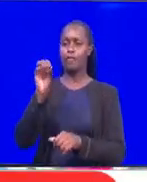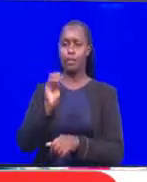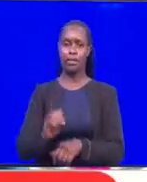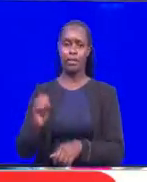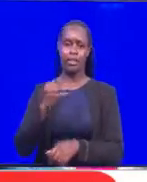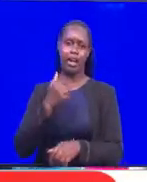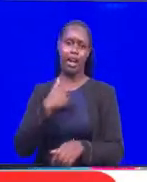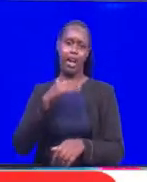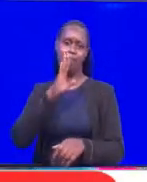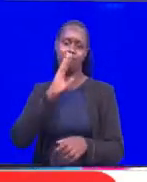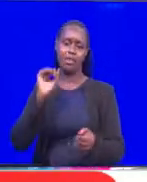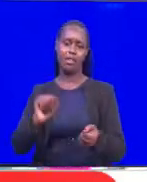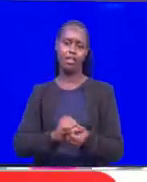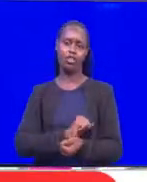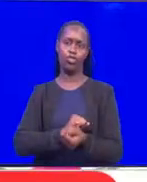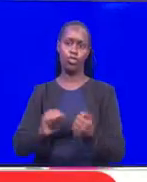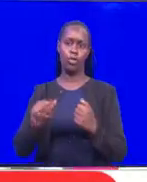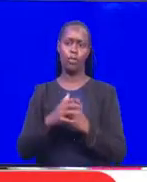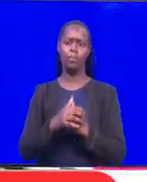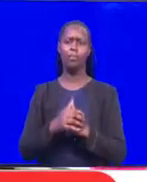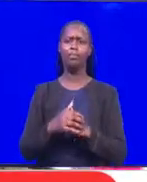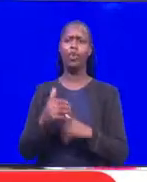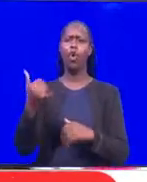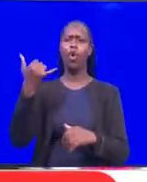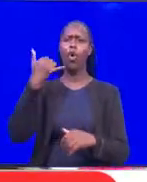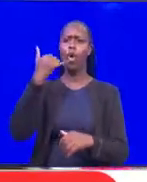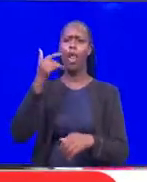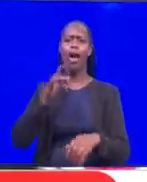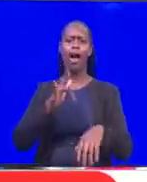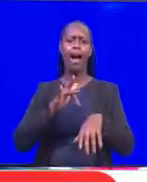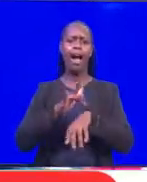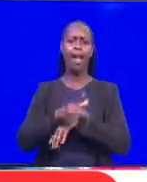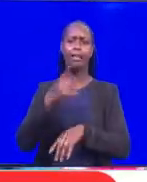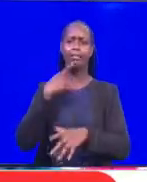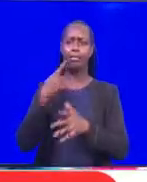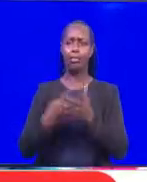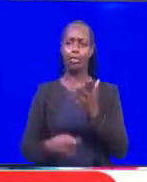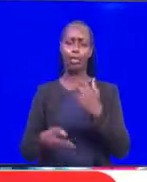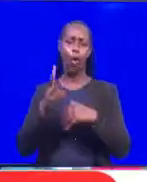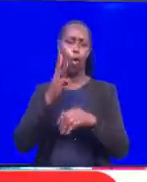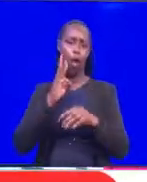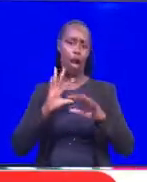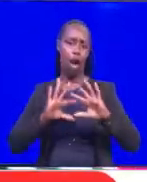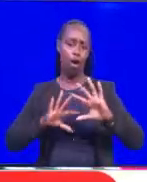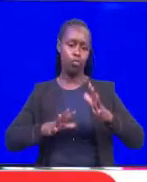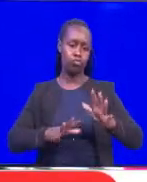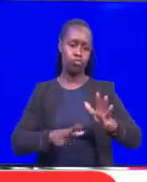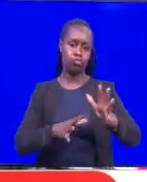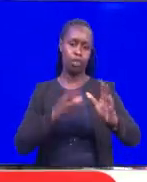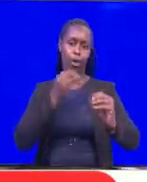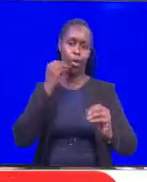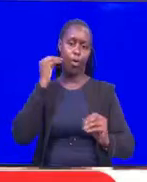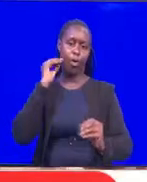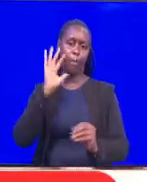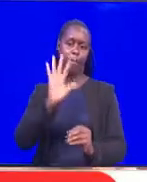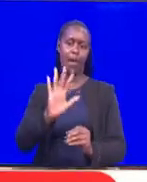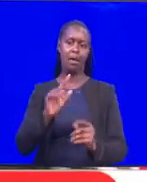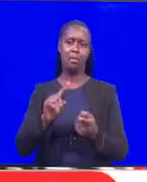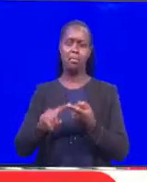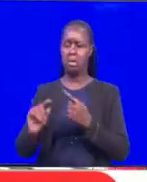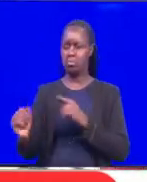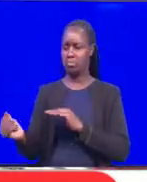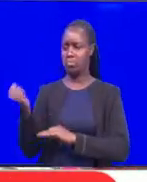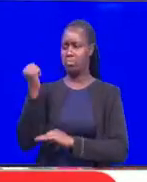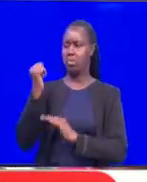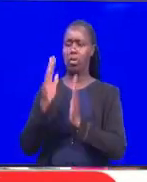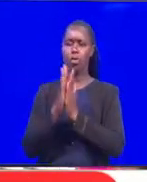imebebwa. Kunipigia simu mapema sana wakaniambia maji imeanza kufurika kwao manyumbani. Sasa niliamka na marafiki